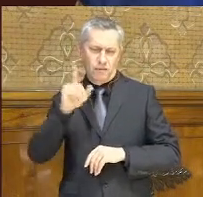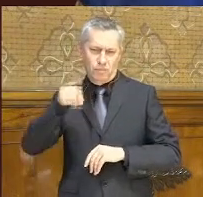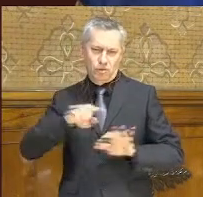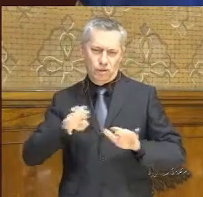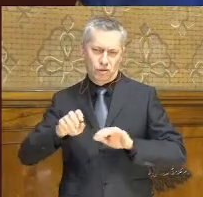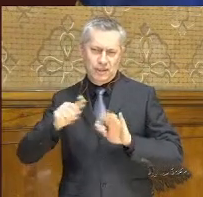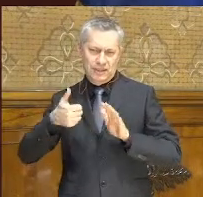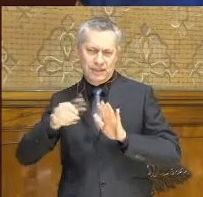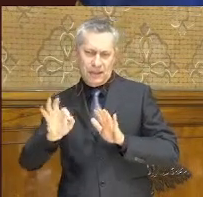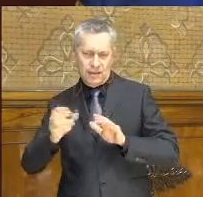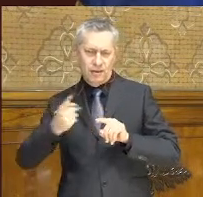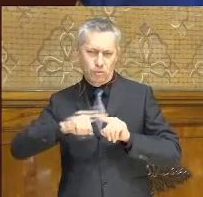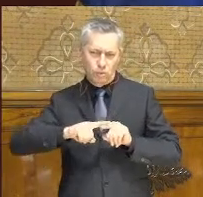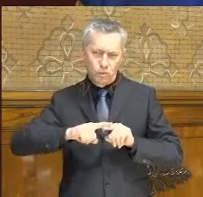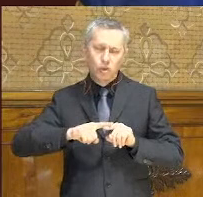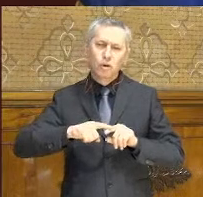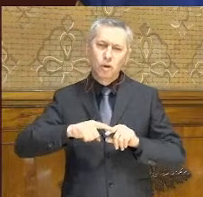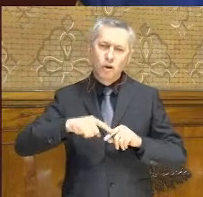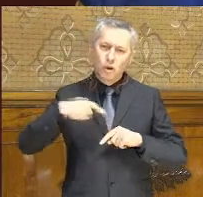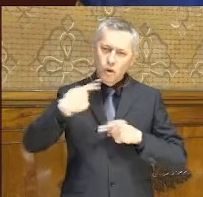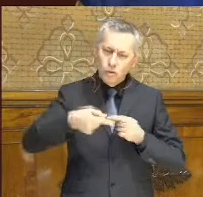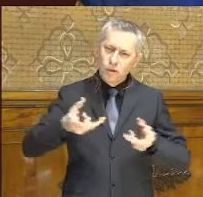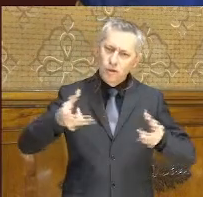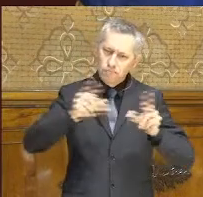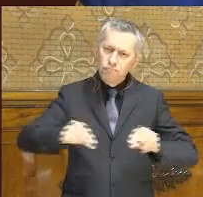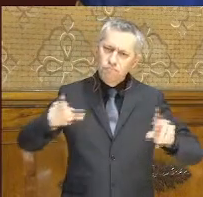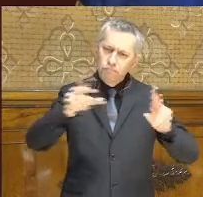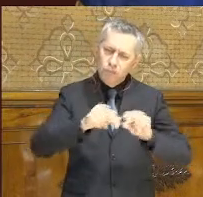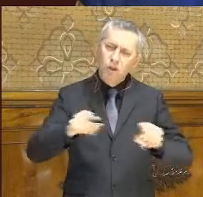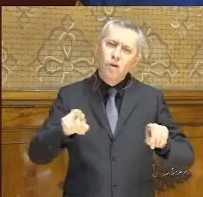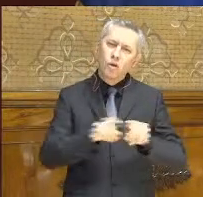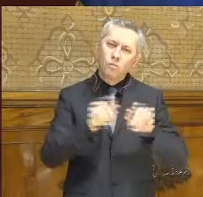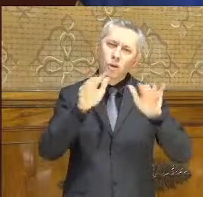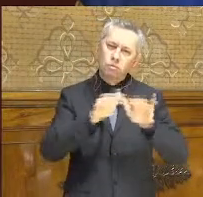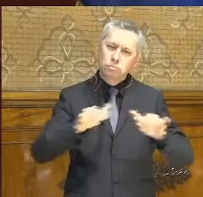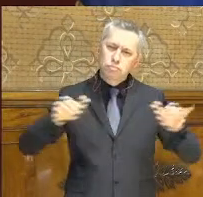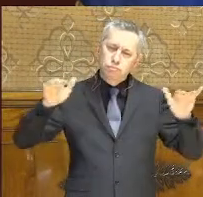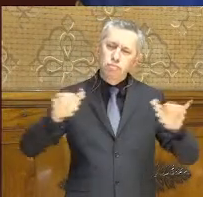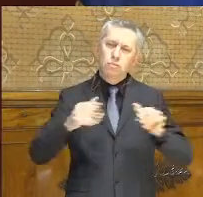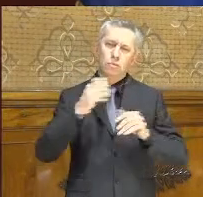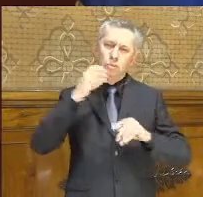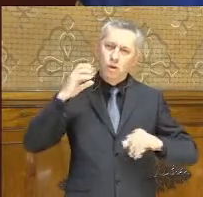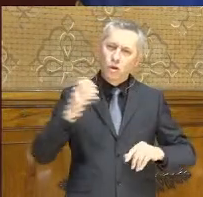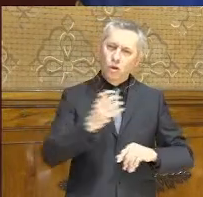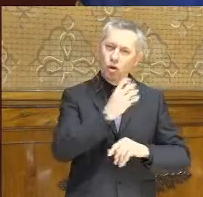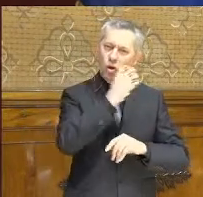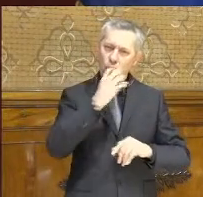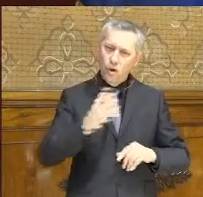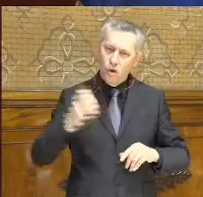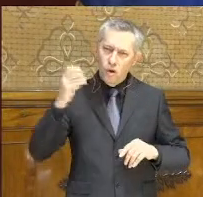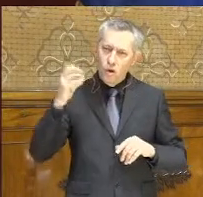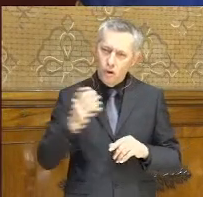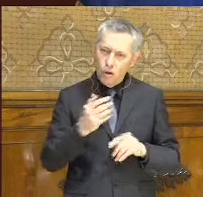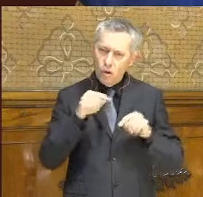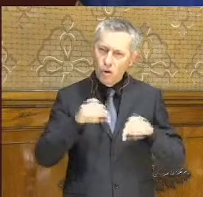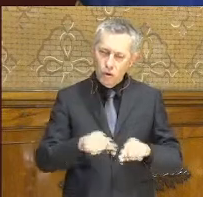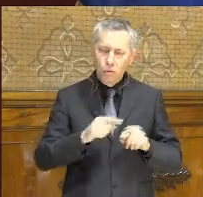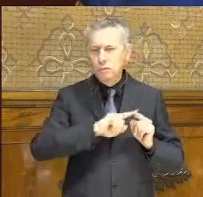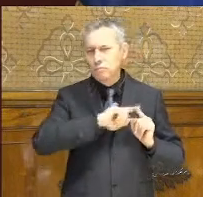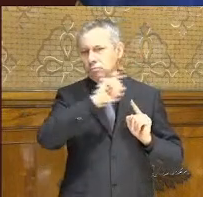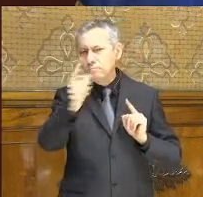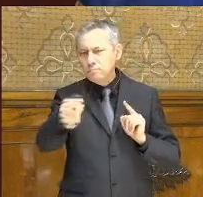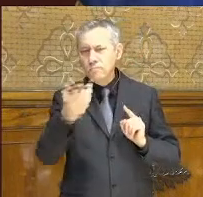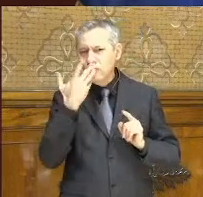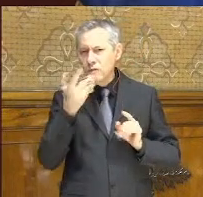ricantare, no? Come una specie di coro che accompagna questo cammino difficile verso la libertà